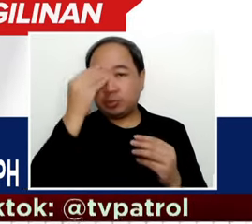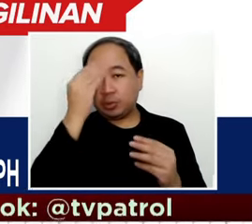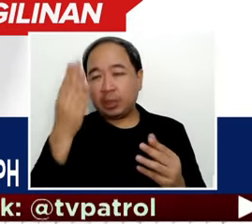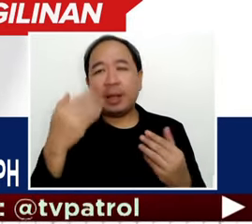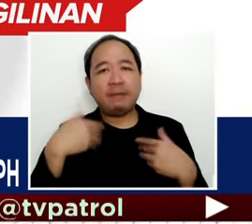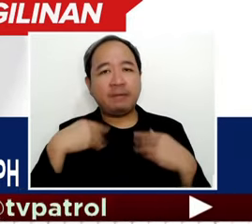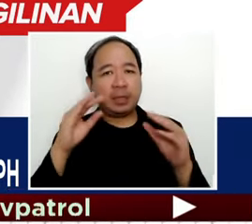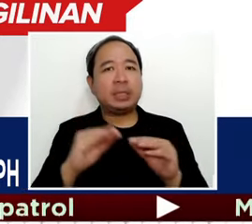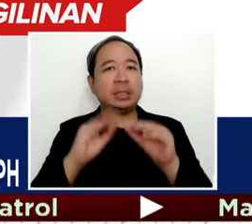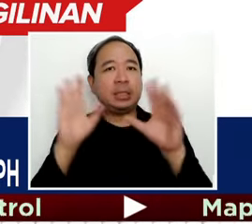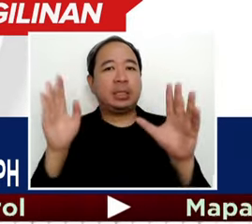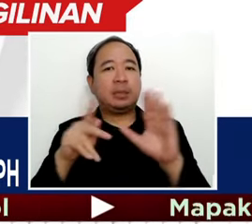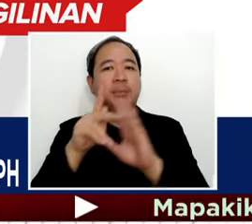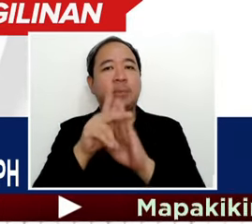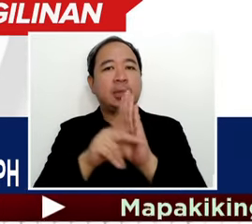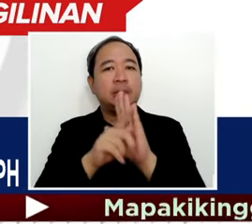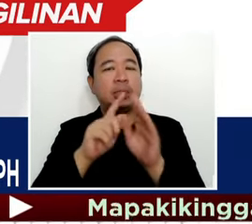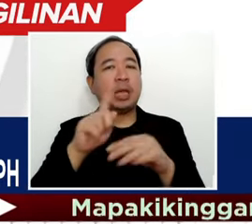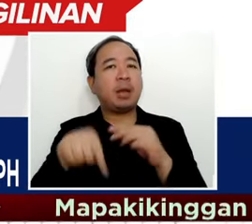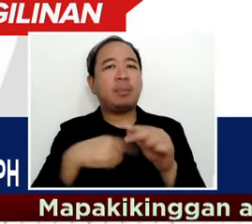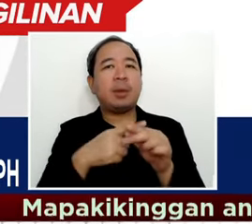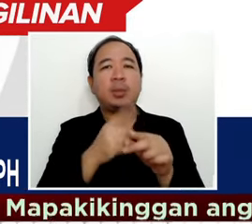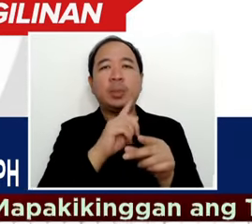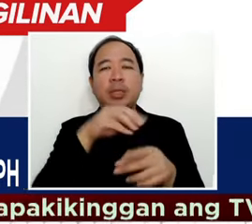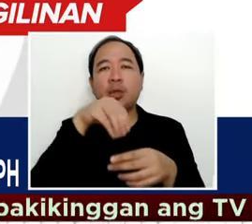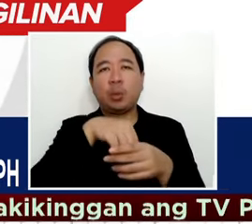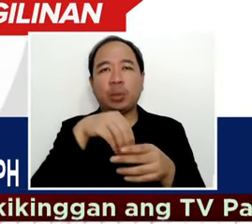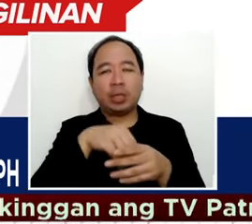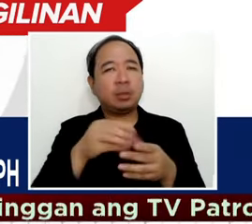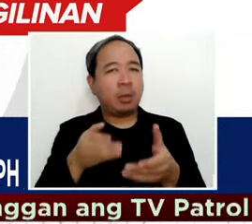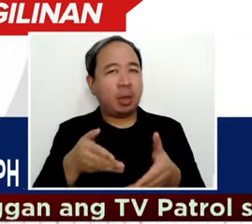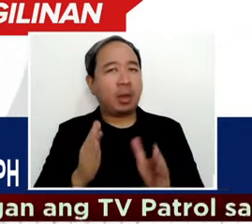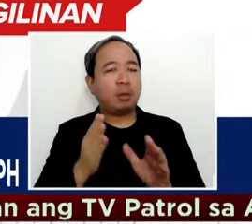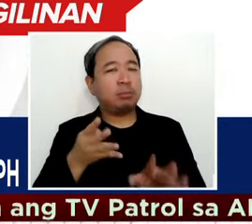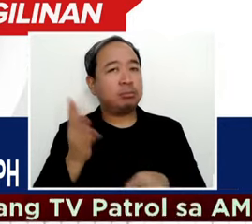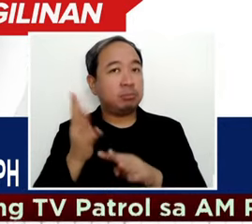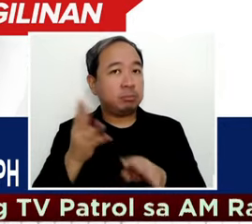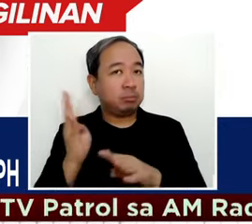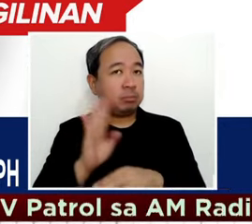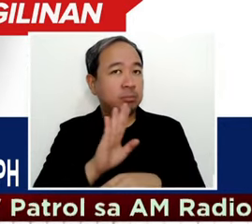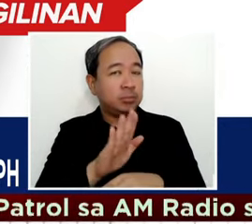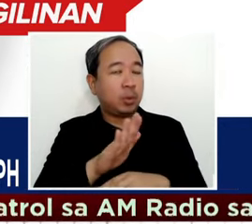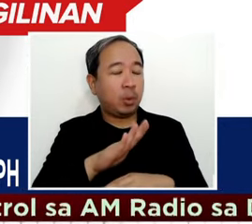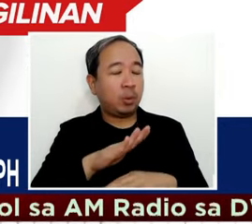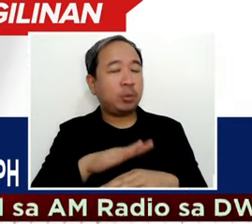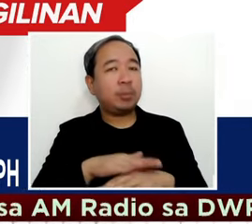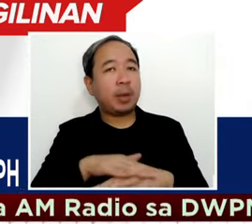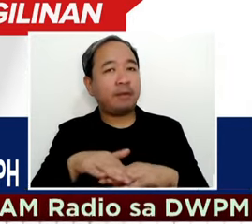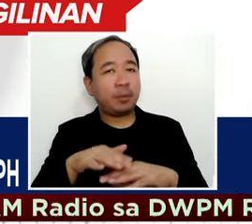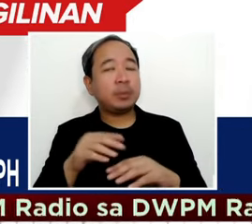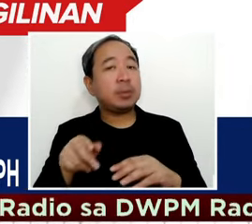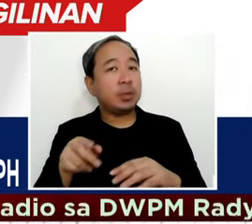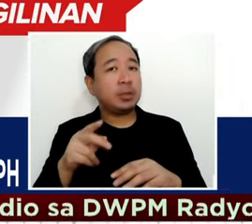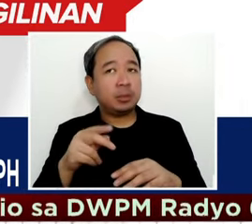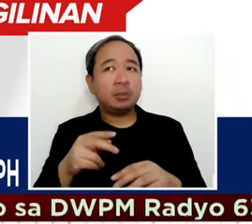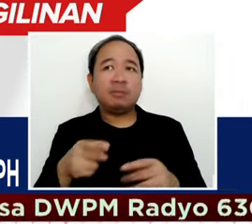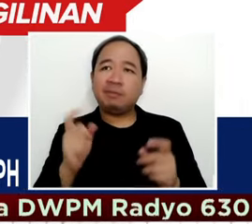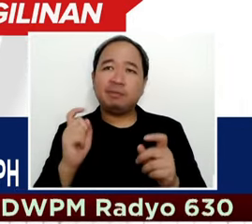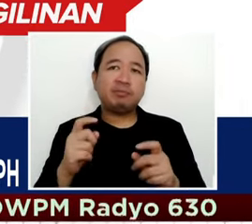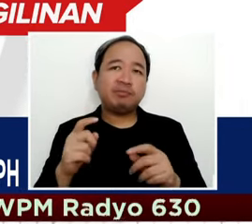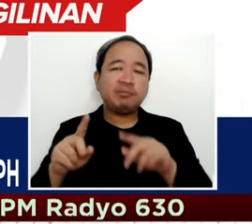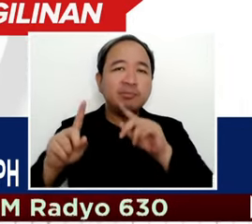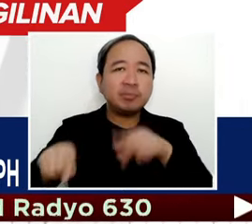silang polisiya tungkol sa content na pinapayagan sa kanilang platform. Agad din anila silang kumikilos laban sa